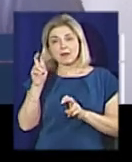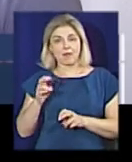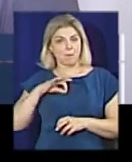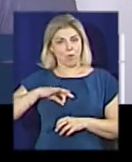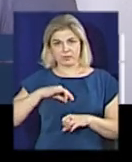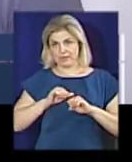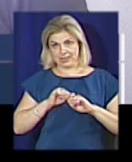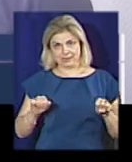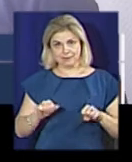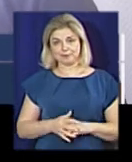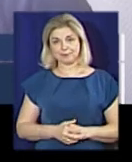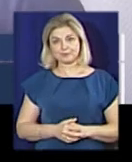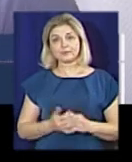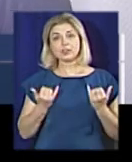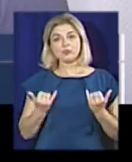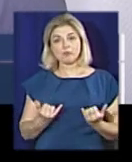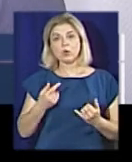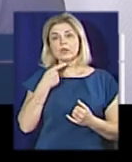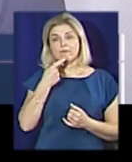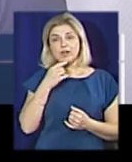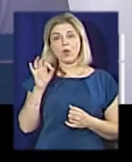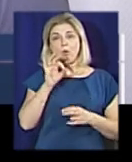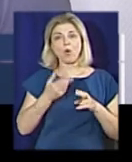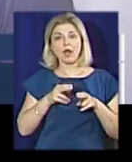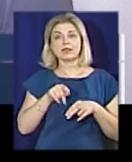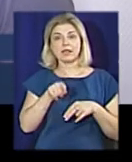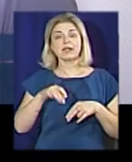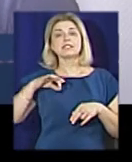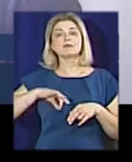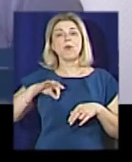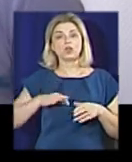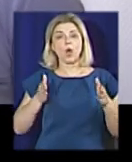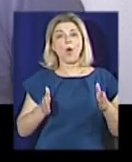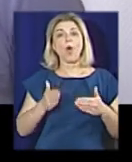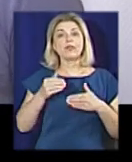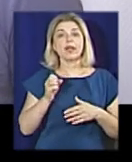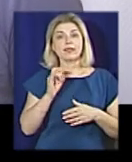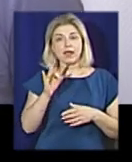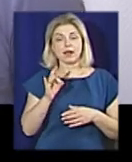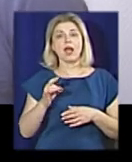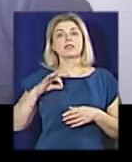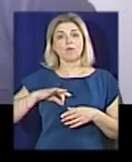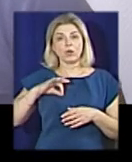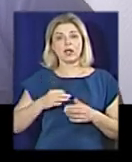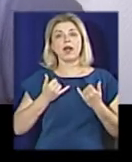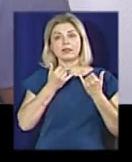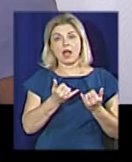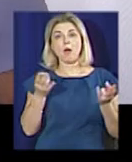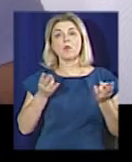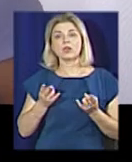який йде мова, він використовується для потреб